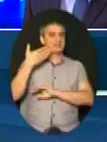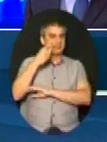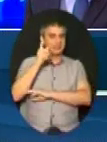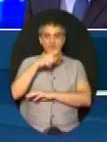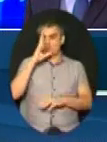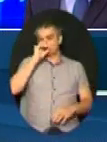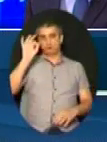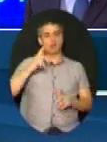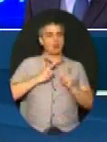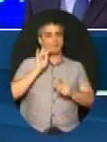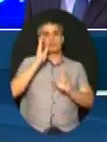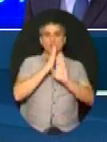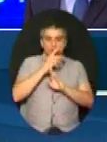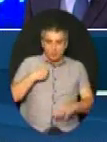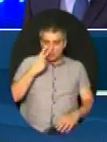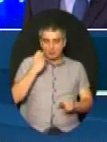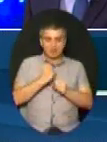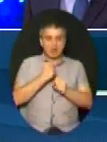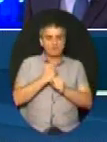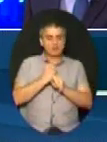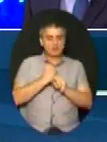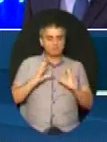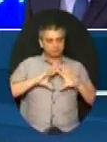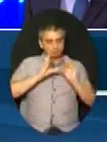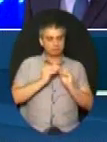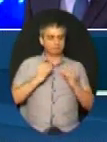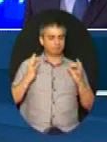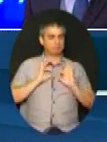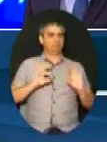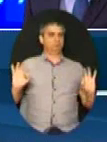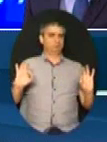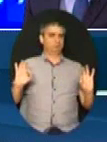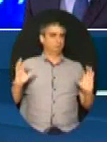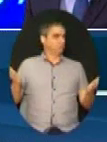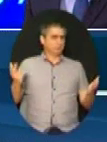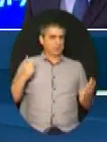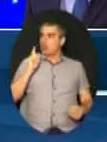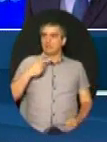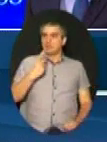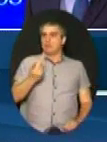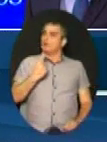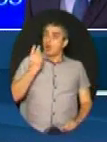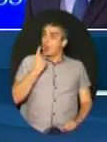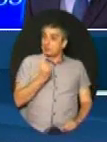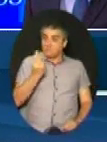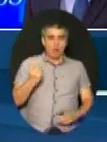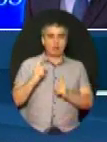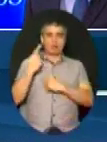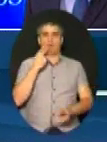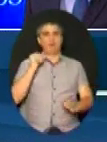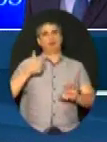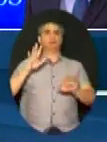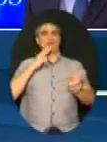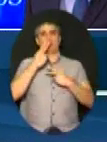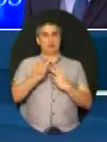וגם בגישה של לוחמה בטרור, אנחנו רואים עבודה בהרמוניה מלאה. אין, לא צריכה להיות אמירה על כל דבר. אבל יחד עם